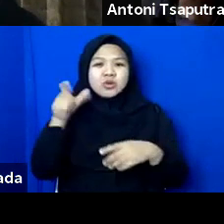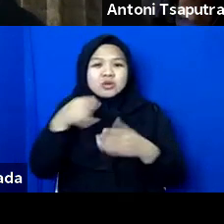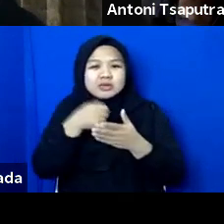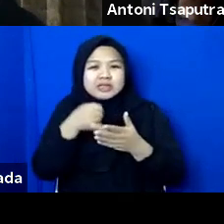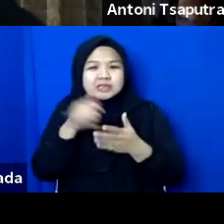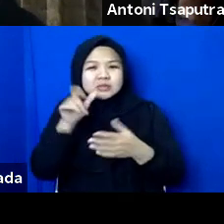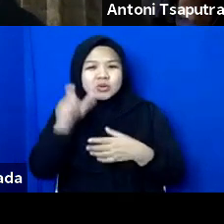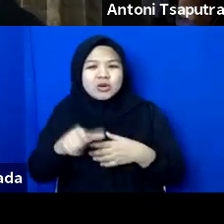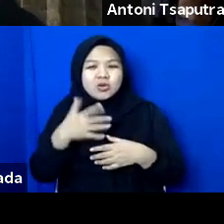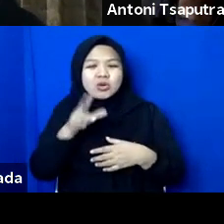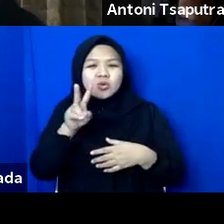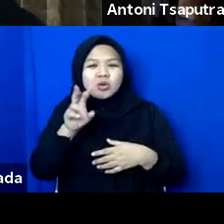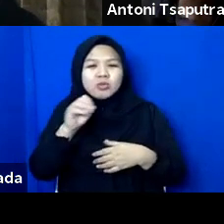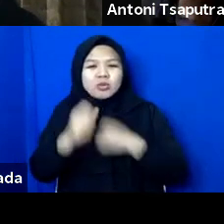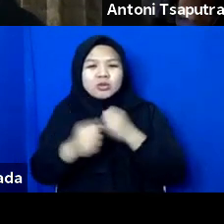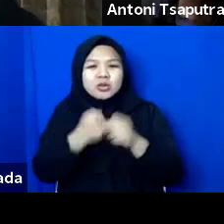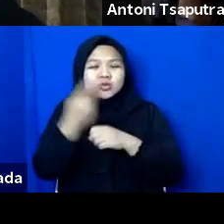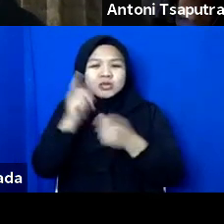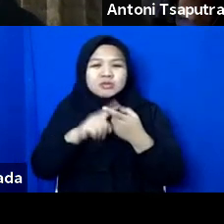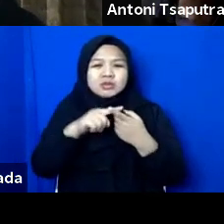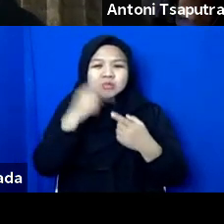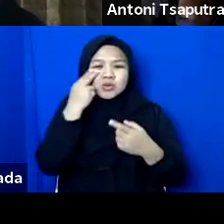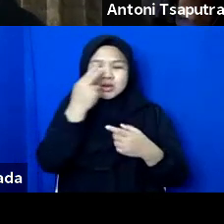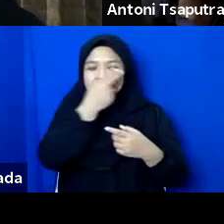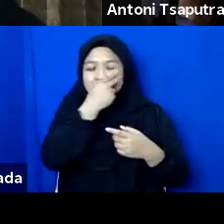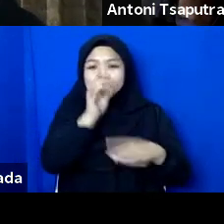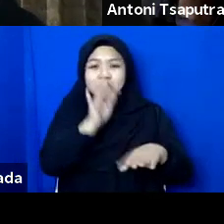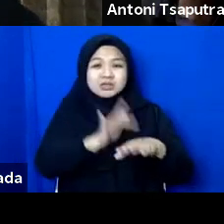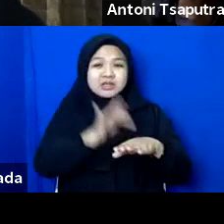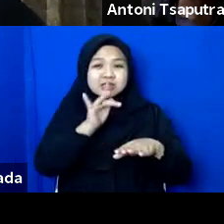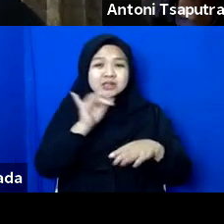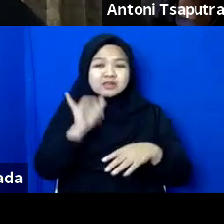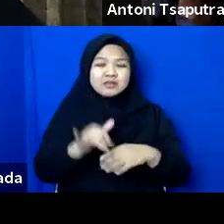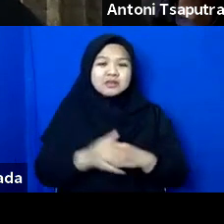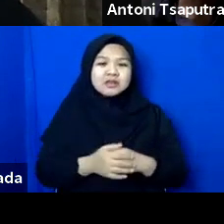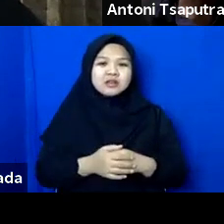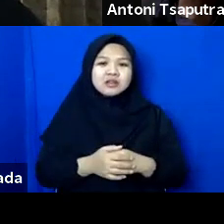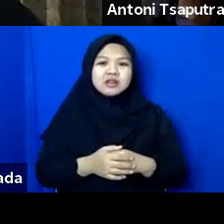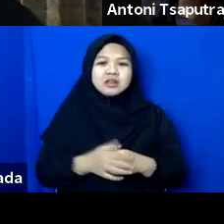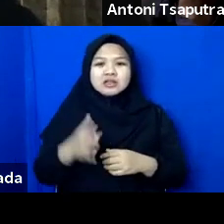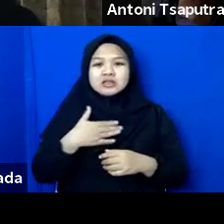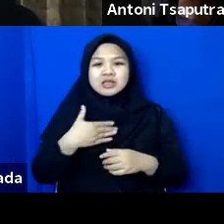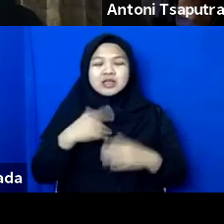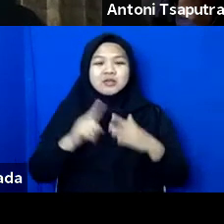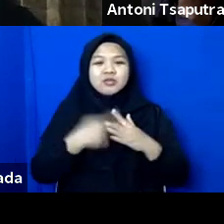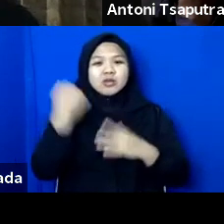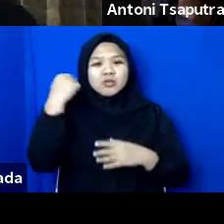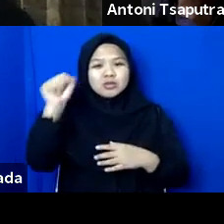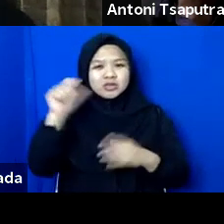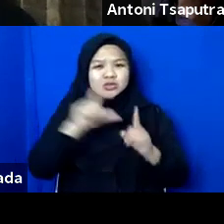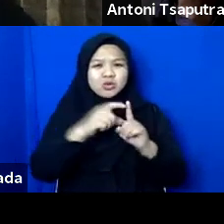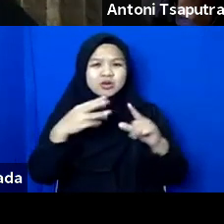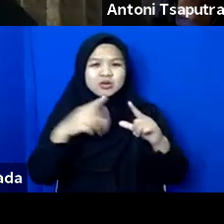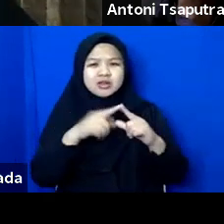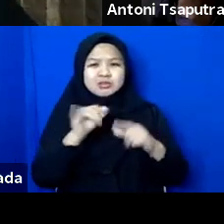udah 20an ya gitu bagi teman-teman tuna netra akan sangat sensitif ya hal tersebut gitu Jadi saya pulang mulai protes kok Dea